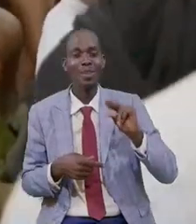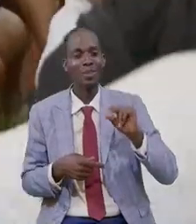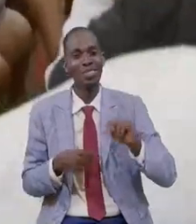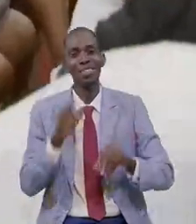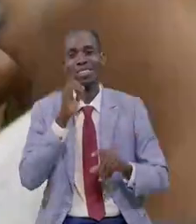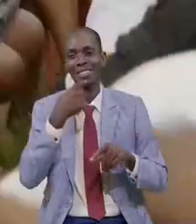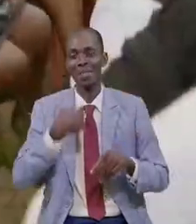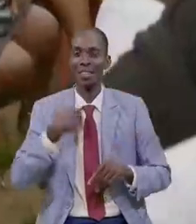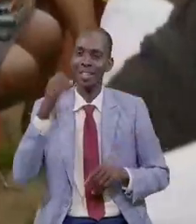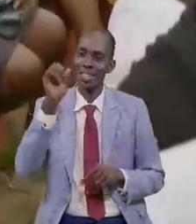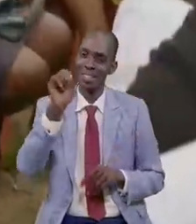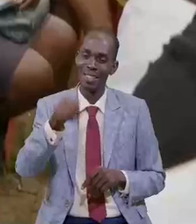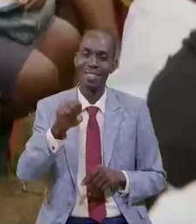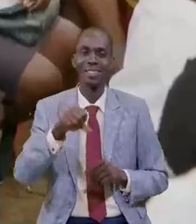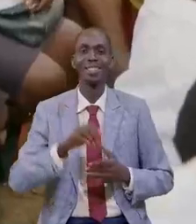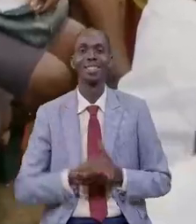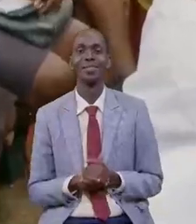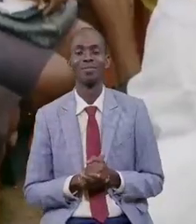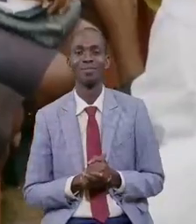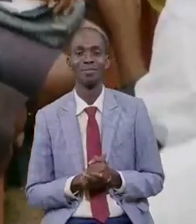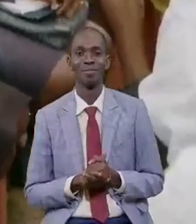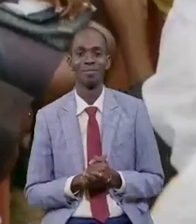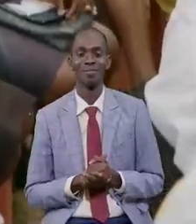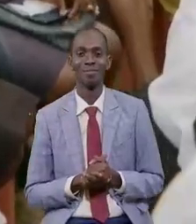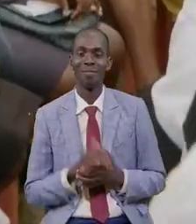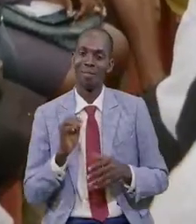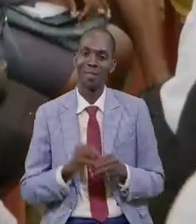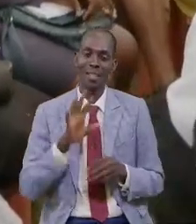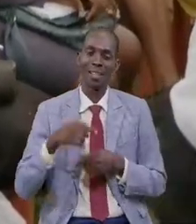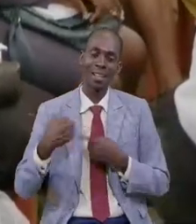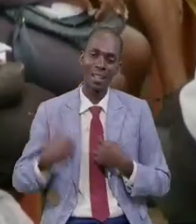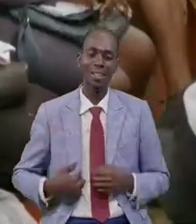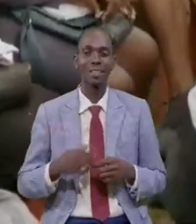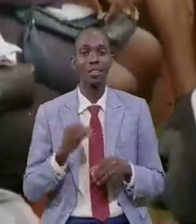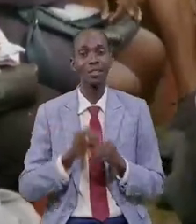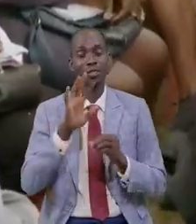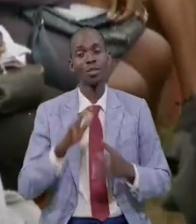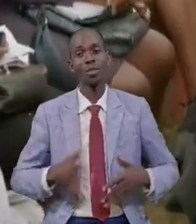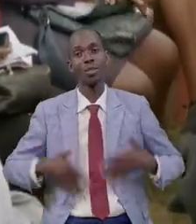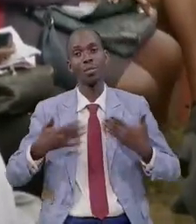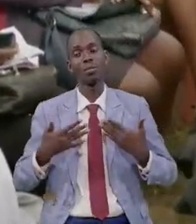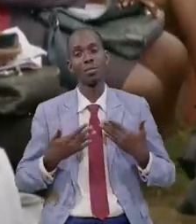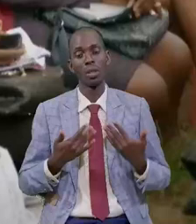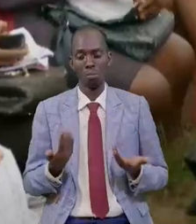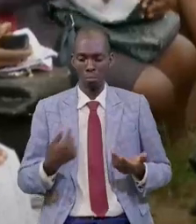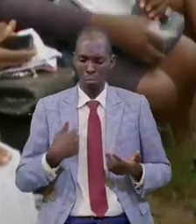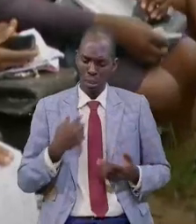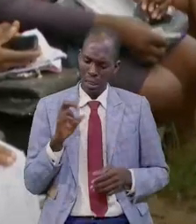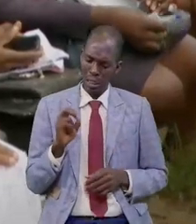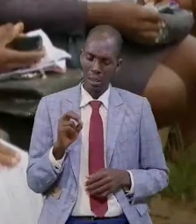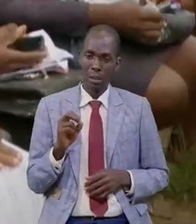elle a dit oui dans ta vie dans ta vie à 30 ans